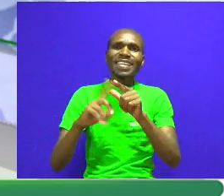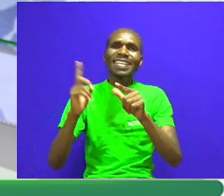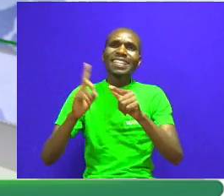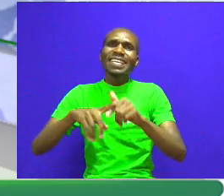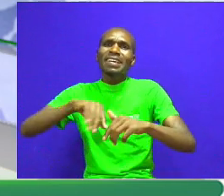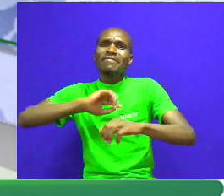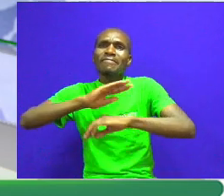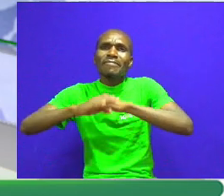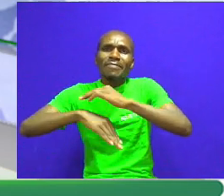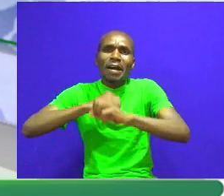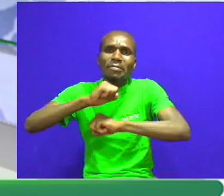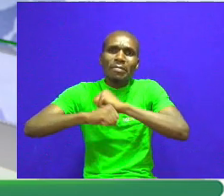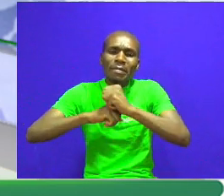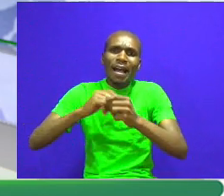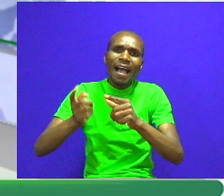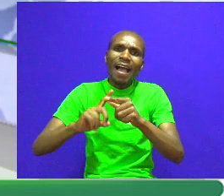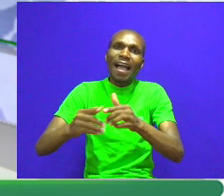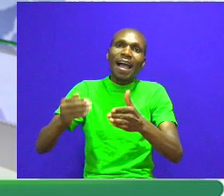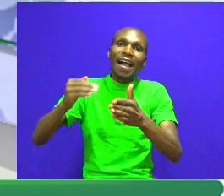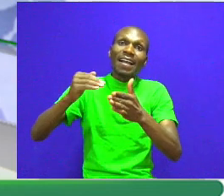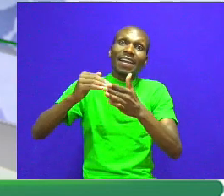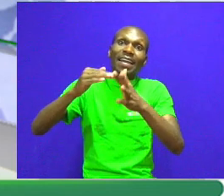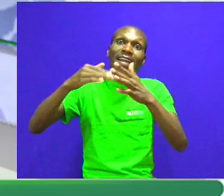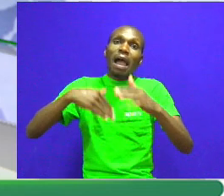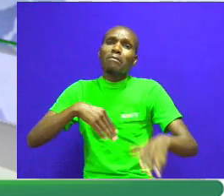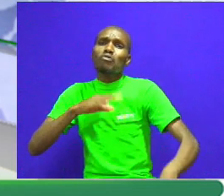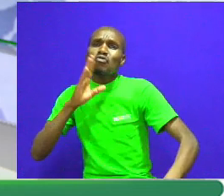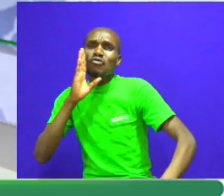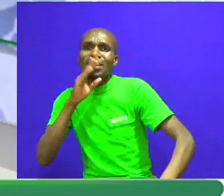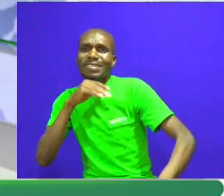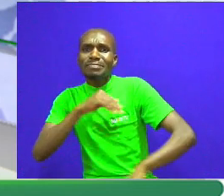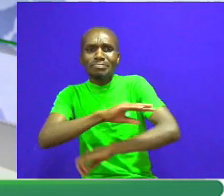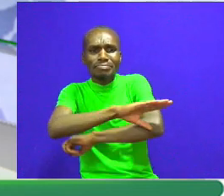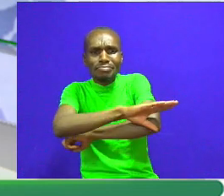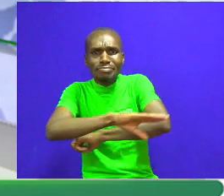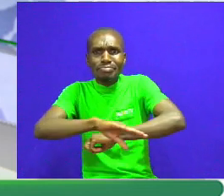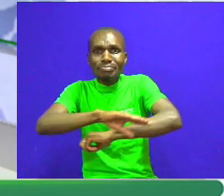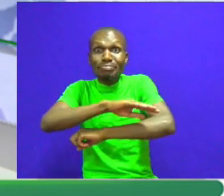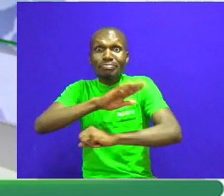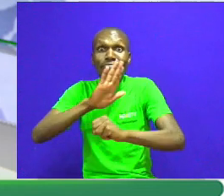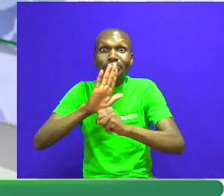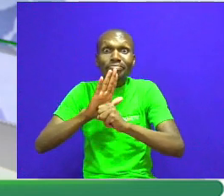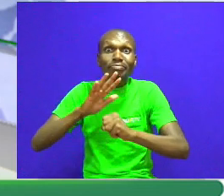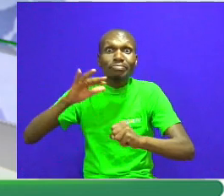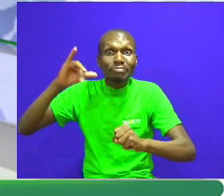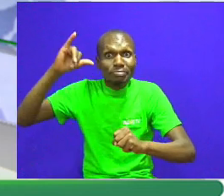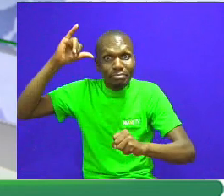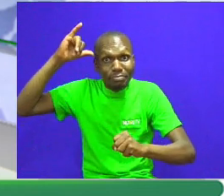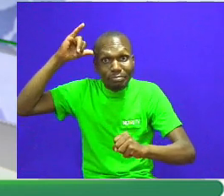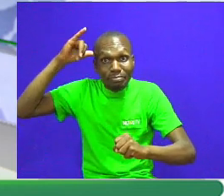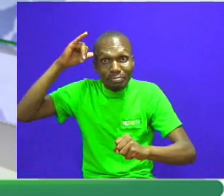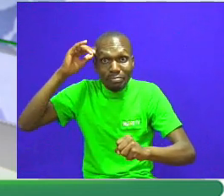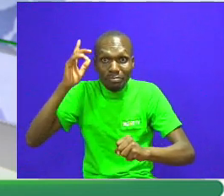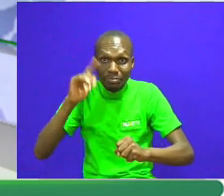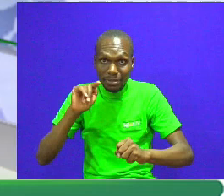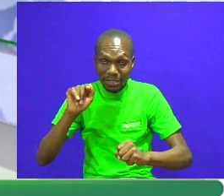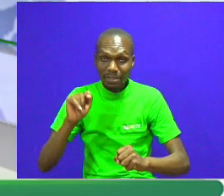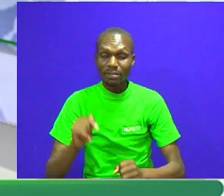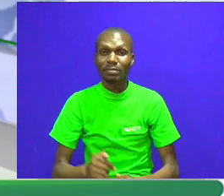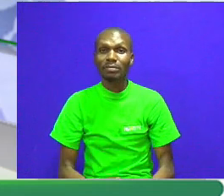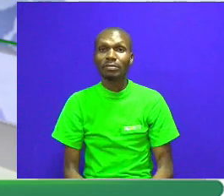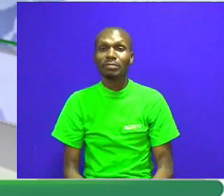kiro kebwenrete na boigo kweni kemnaangu kura bale obo ibi wetubo. Murikecho Brighton Makoli na